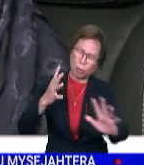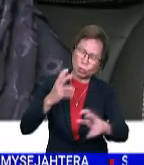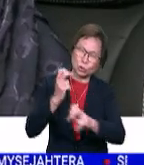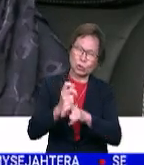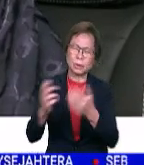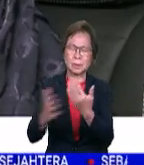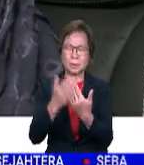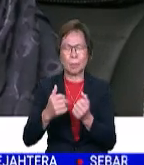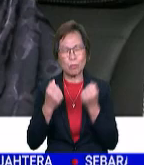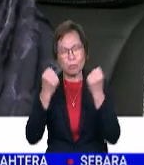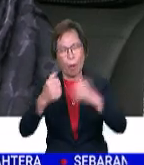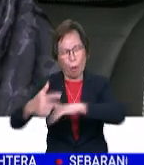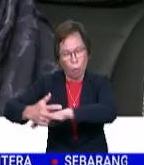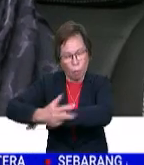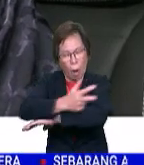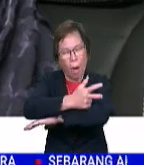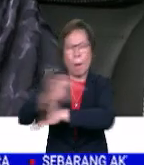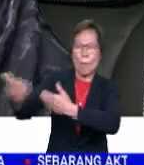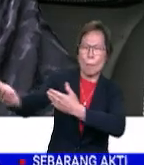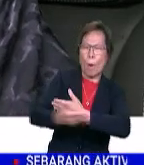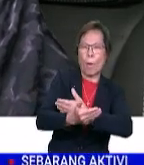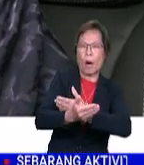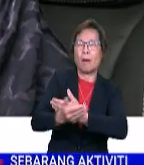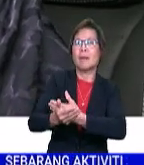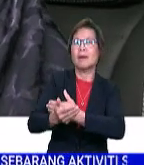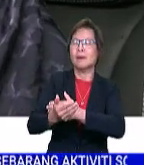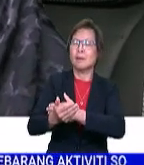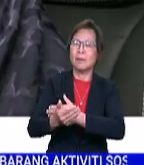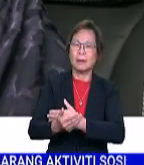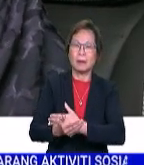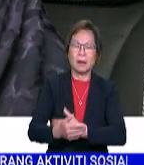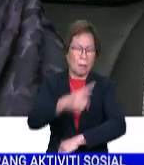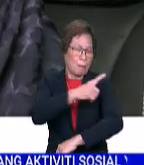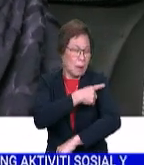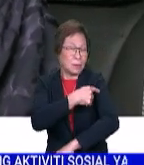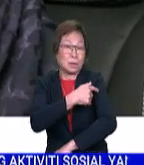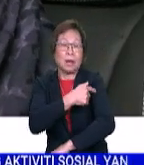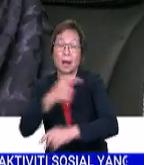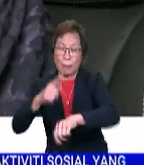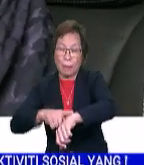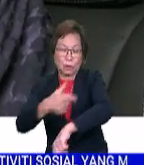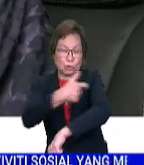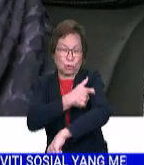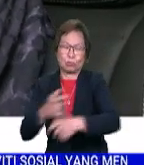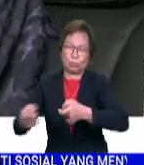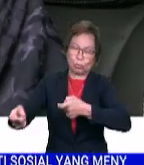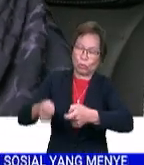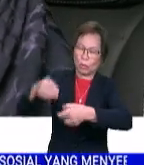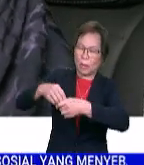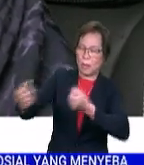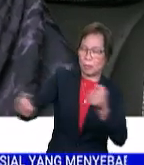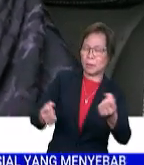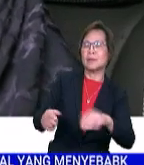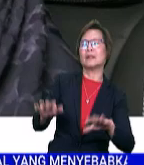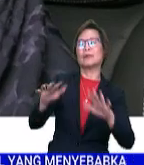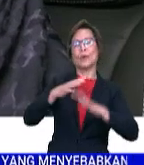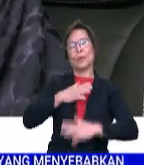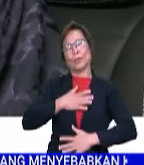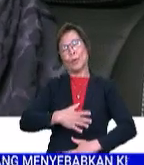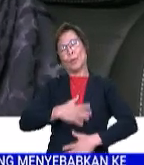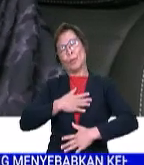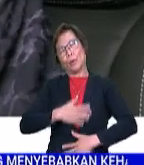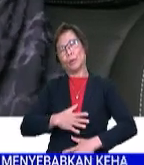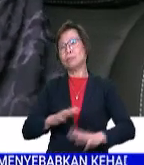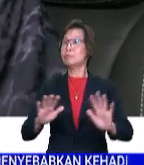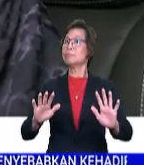ni senang, kita pandu lalu, kita bawa aja dia. Kan semasa suntik tu maksudnya kita boleh kontrol lah dia dalam kereta, dia relax lah environment